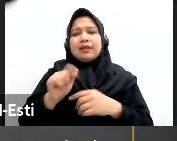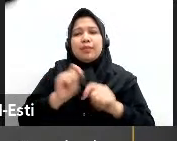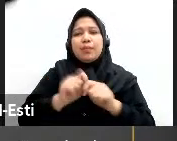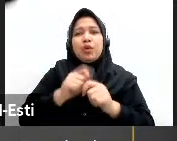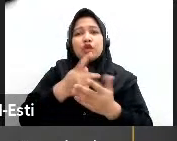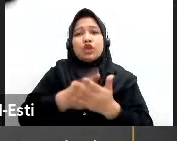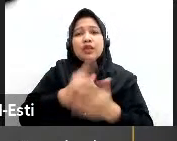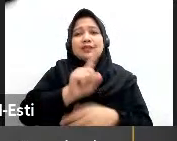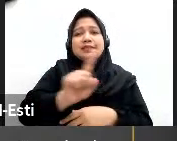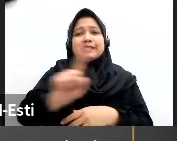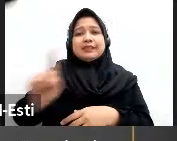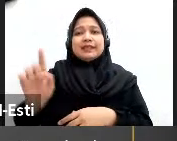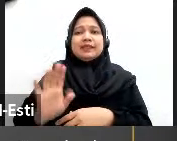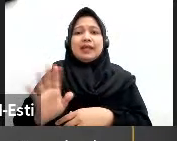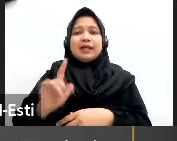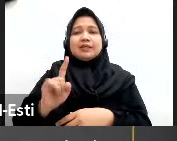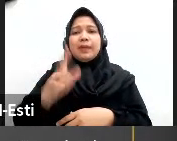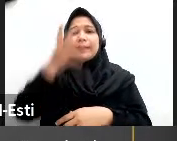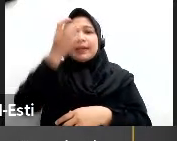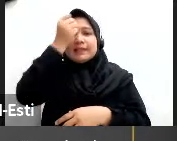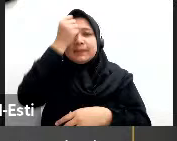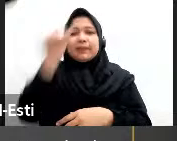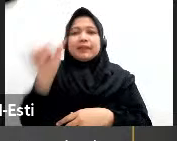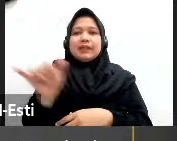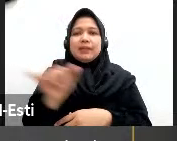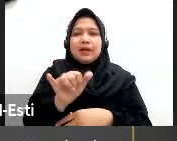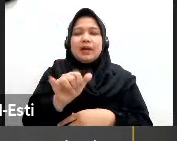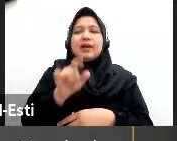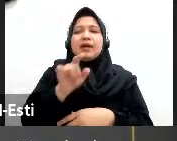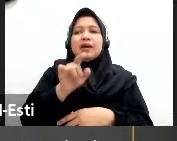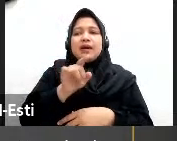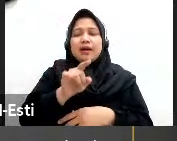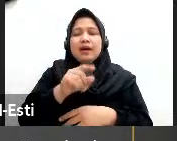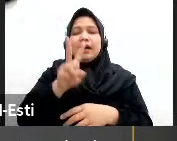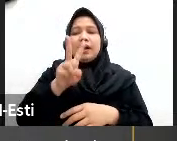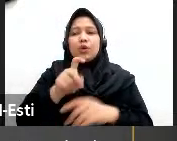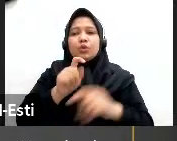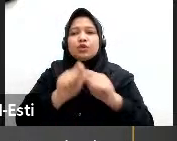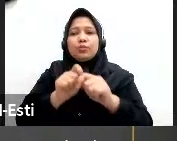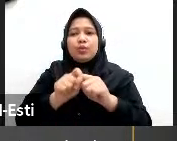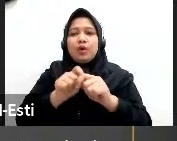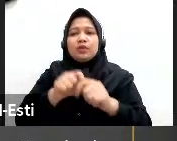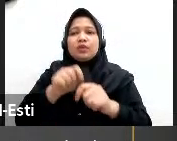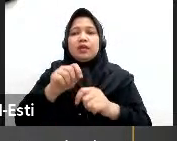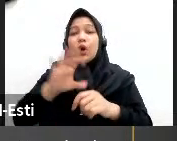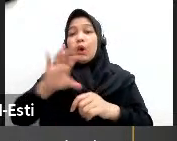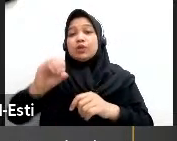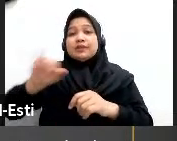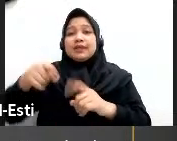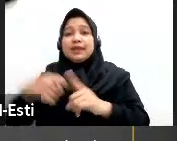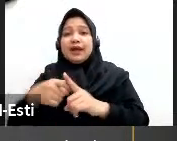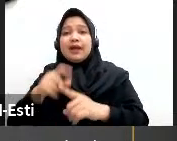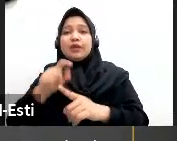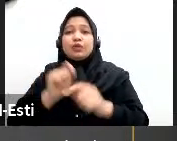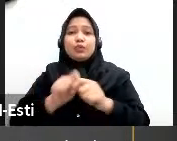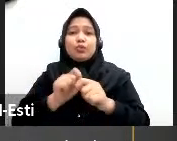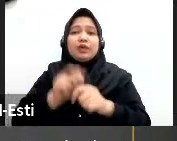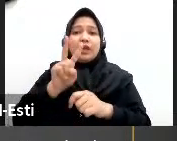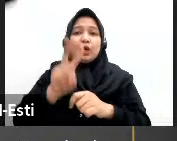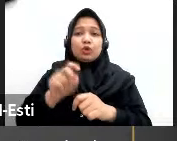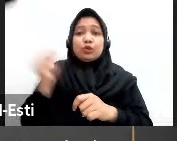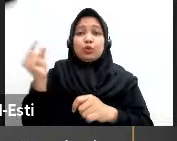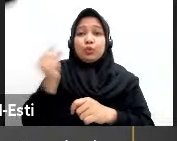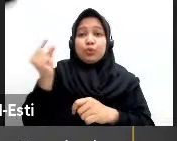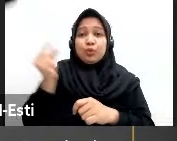karena pada prinsipnya akan sama nelpon itu dibuat malu dibuatkan oleh OJK Hai yang general public mungkin